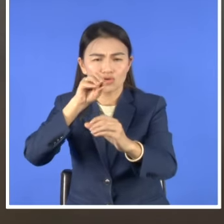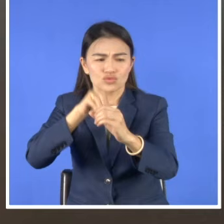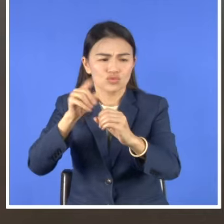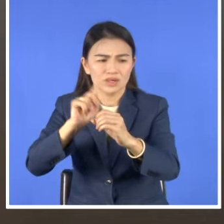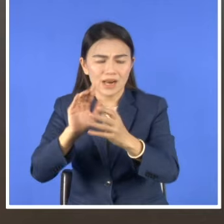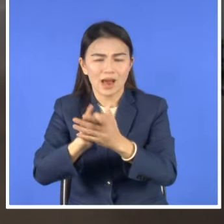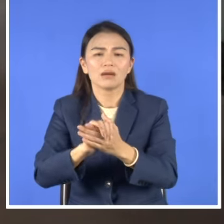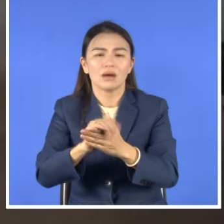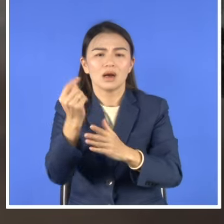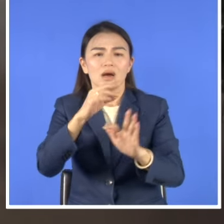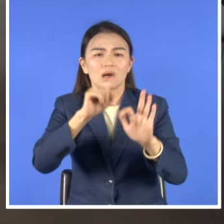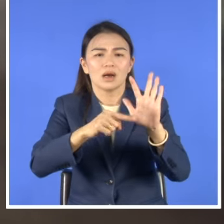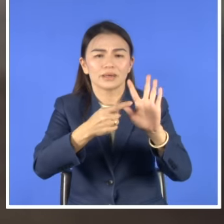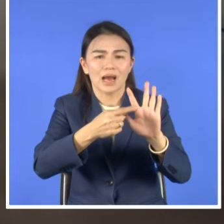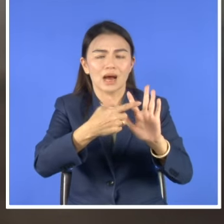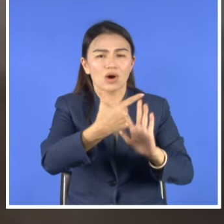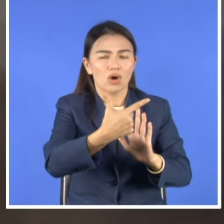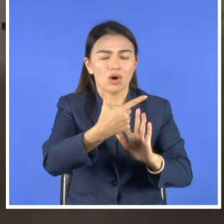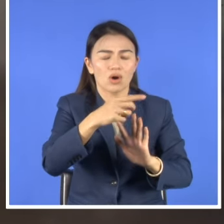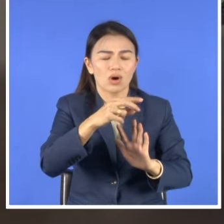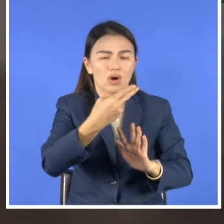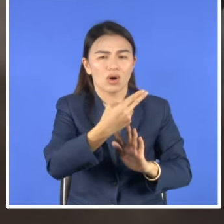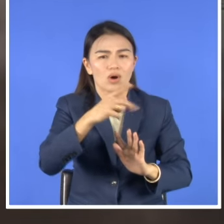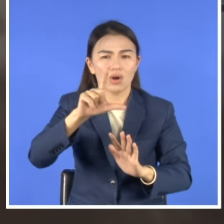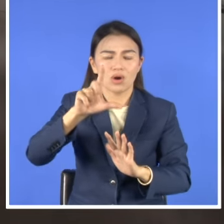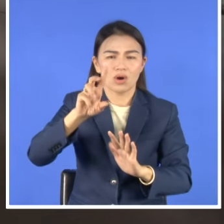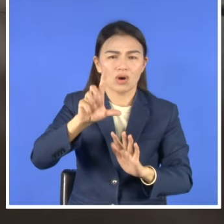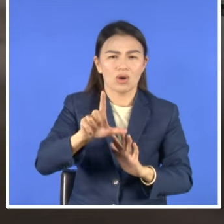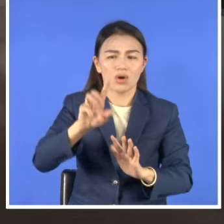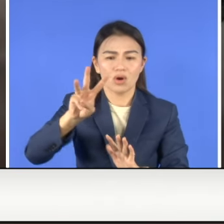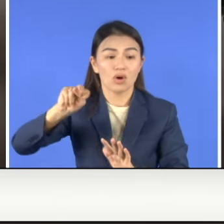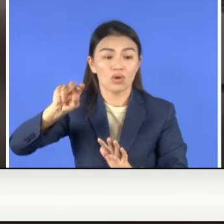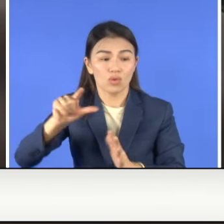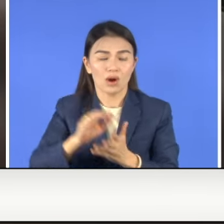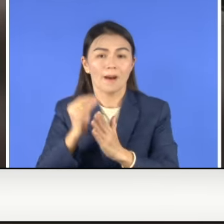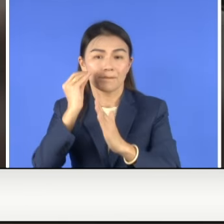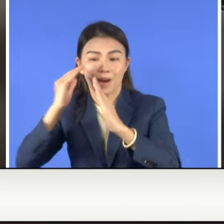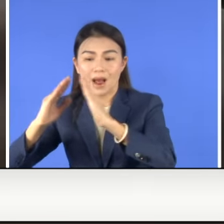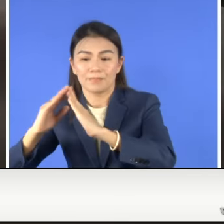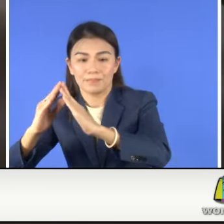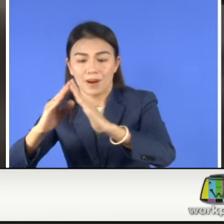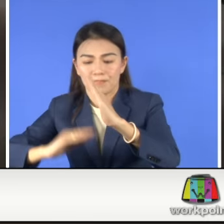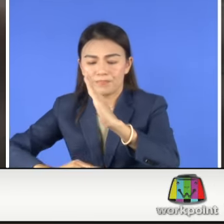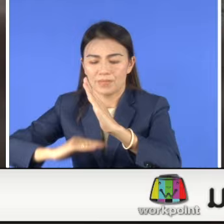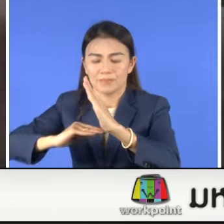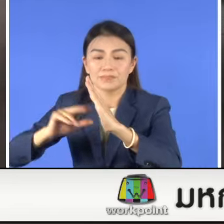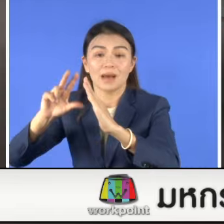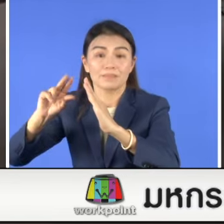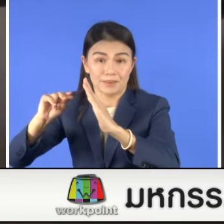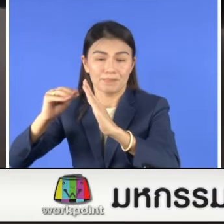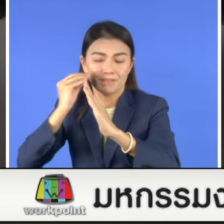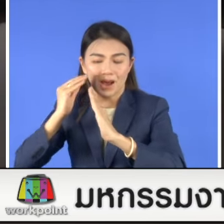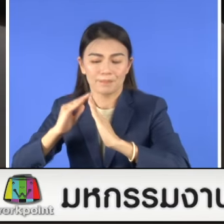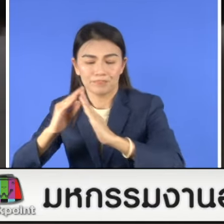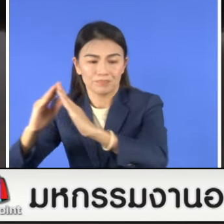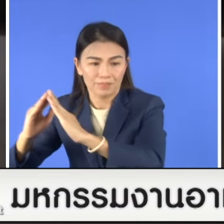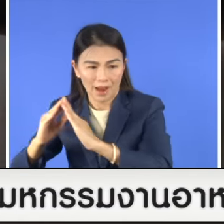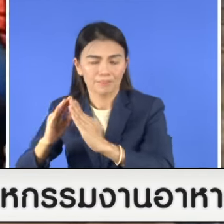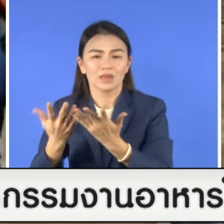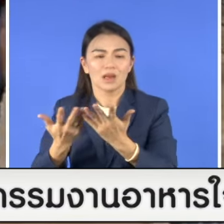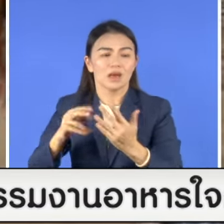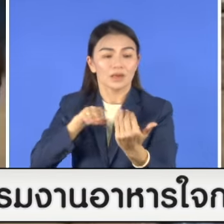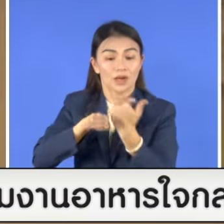ไปถึงบ้านเรือนของชาวบ้านก็เสียหายมากกว่า 30หลังคาเรือนทางเข้าหมู่บ้านนี่ก็ไม่ต้องพูดถึงเสียหายขณะนี้ก็ยังถูกน้ำท่วม